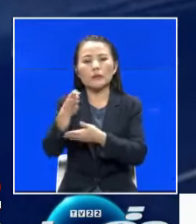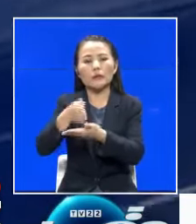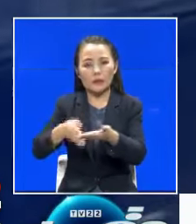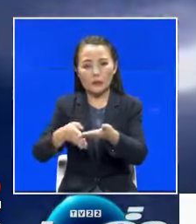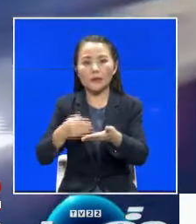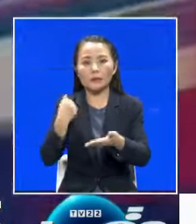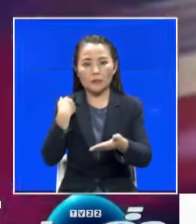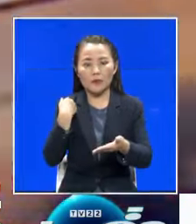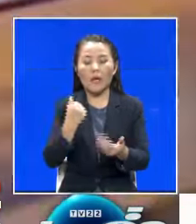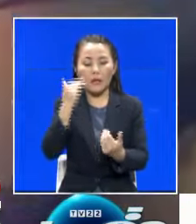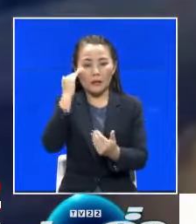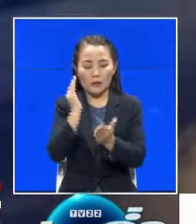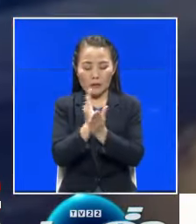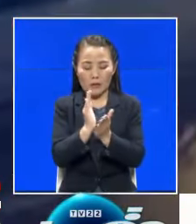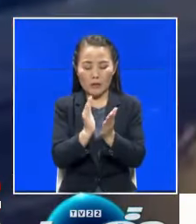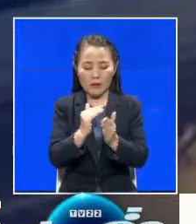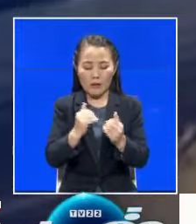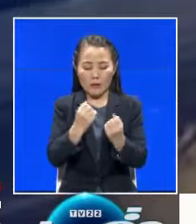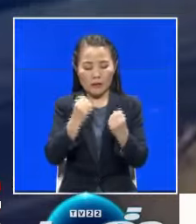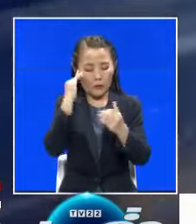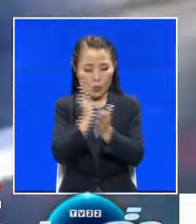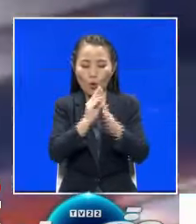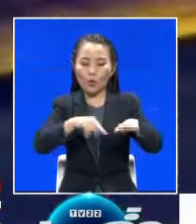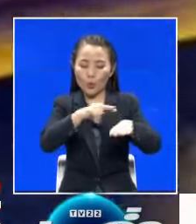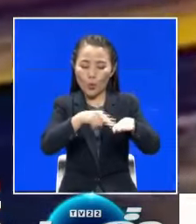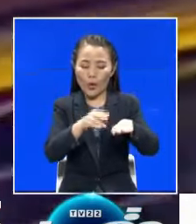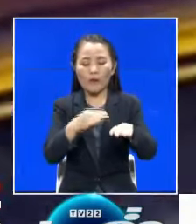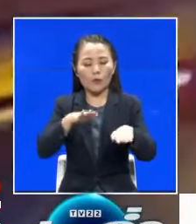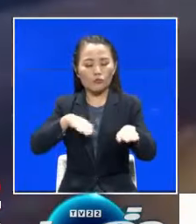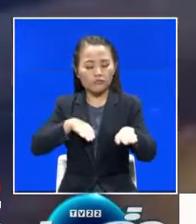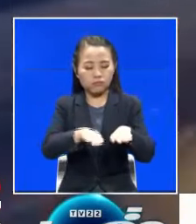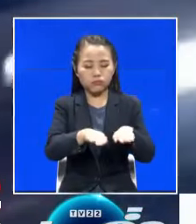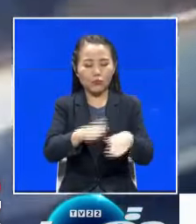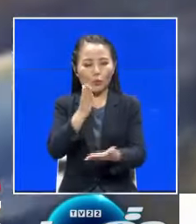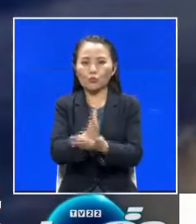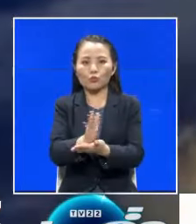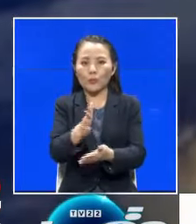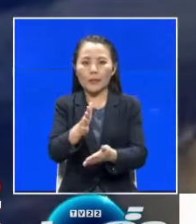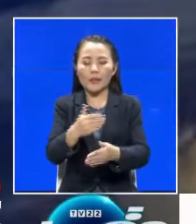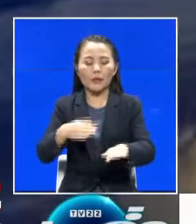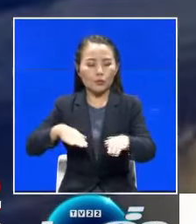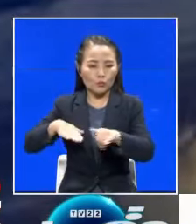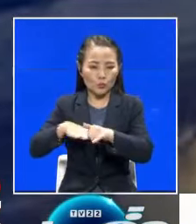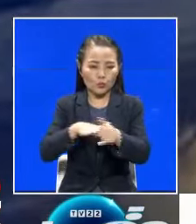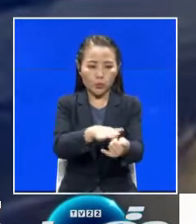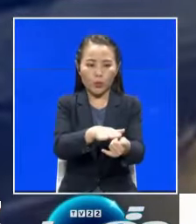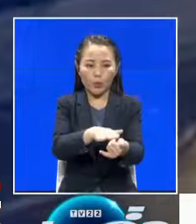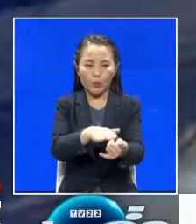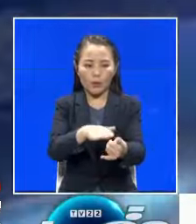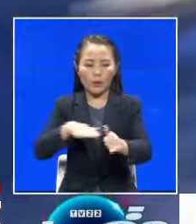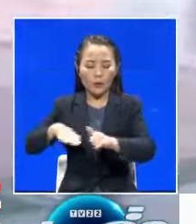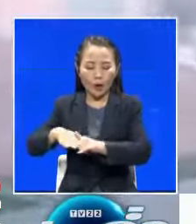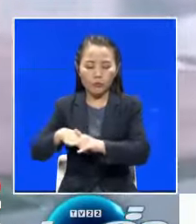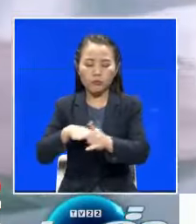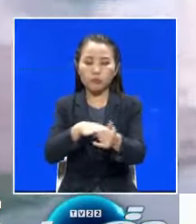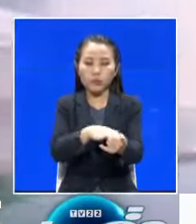ปรากฏว่าผู้ต้องหาเนี่ยขับขี่รถพุ่งเข้ามาในด่านตรวจไม่มีการเบรกเลยนะคะ จากนั้นชนแล้วก็รากร่างของจ่าสิบตำรวจณั